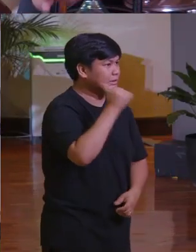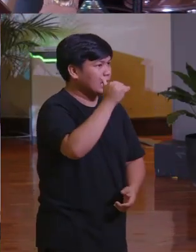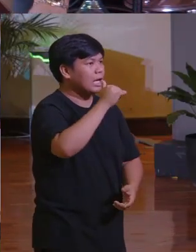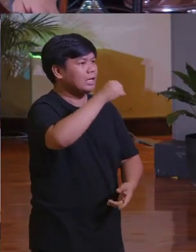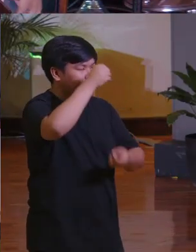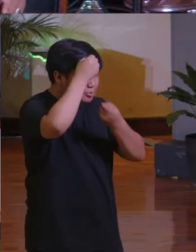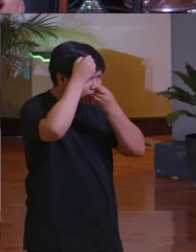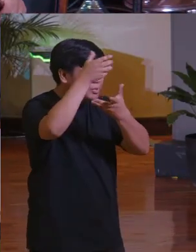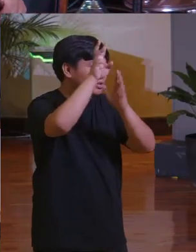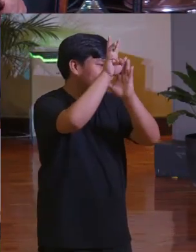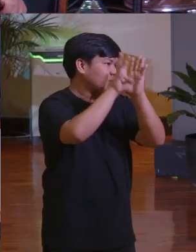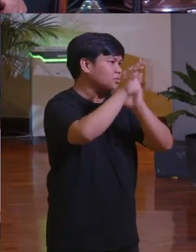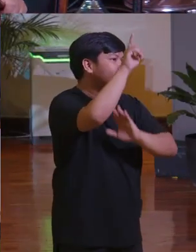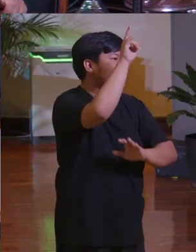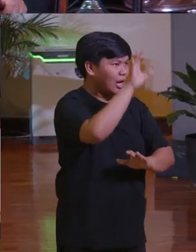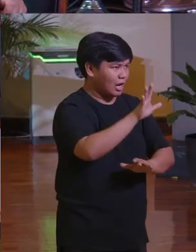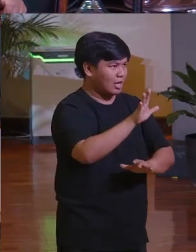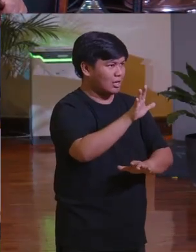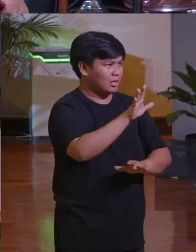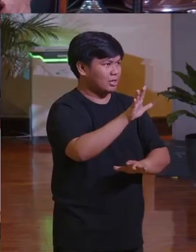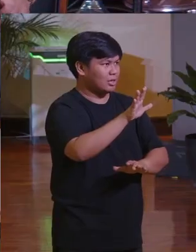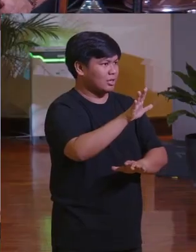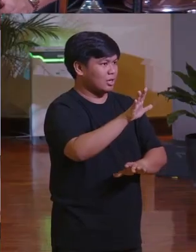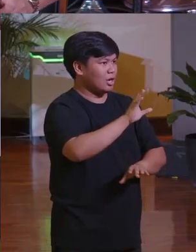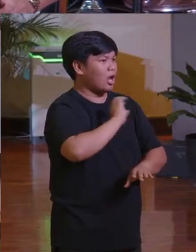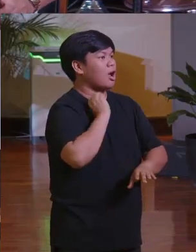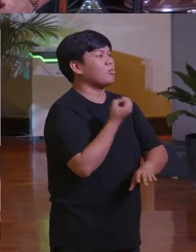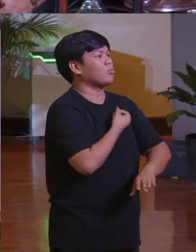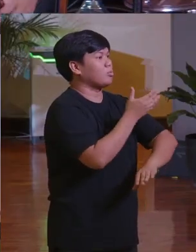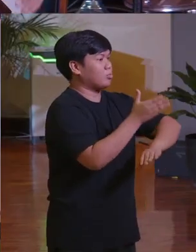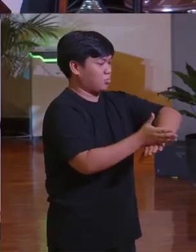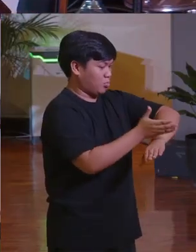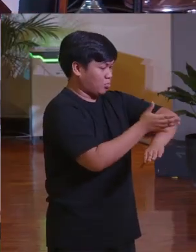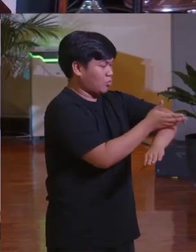buhay espiritual. Mga kapatid,